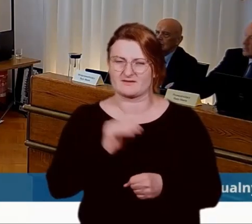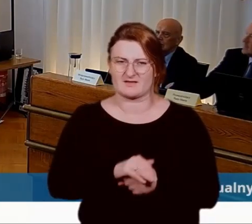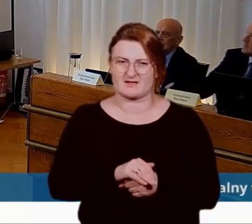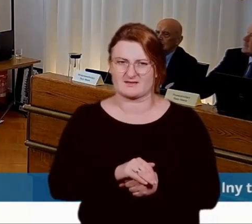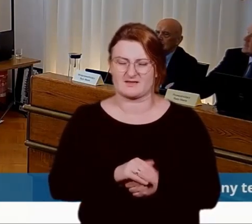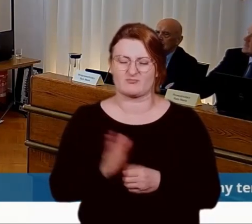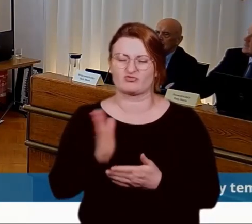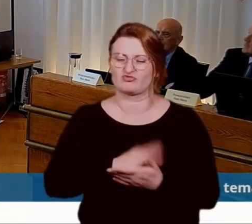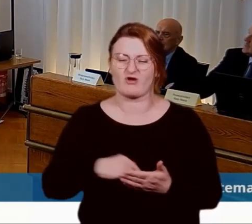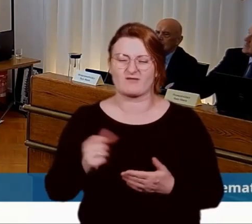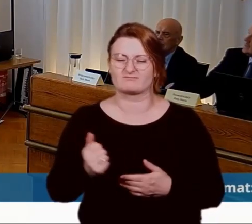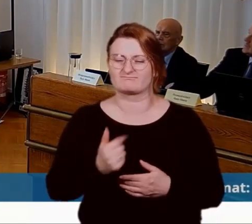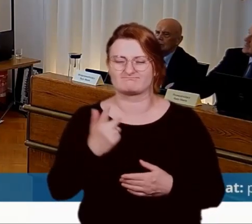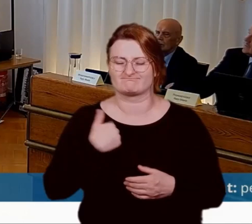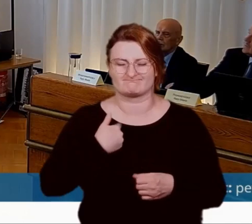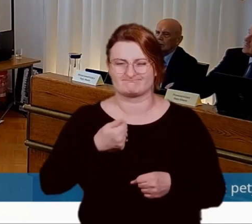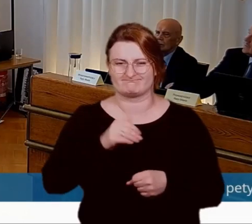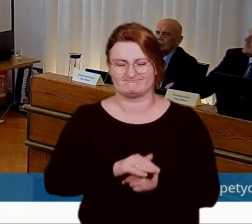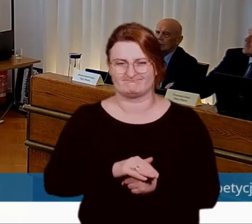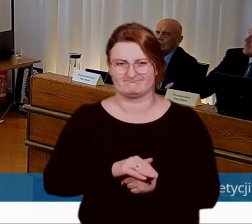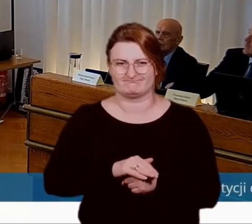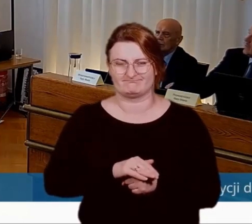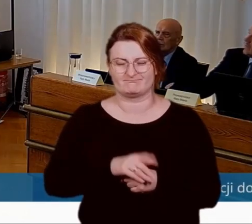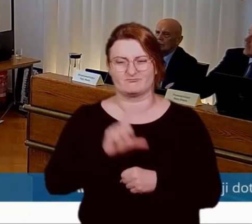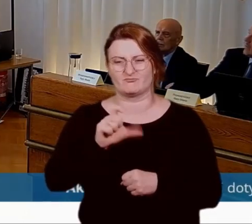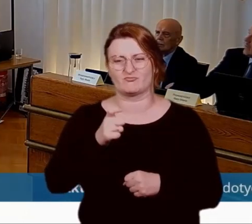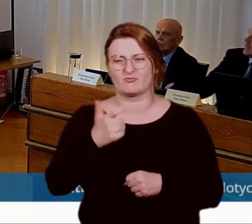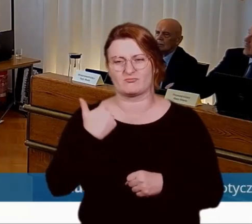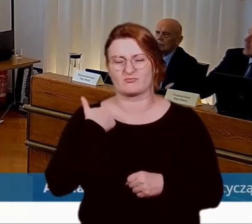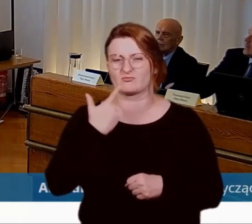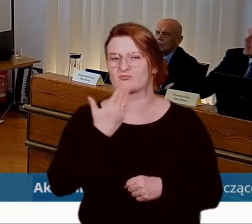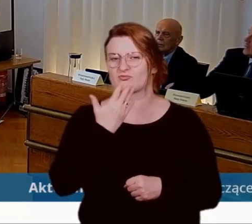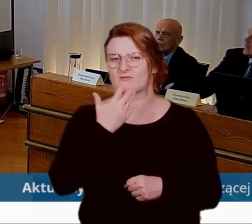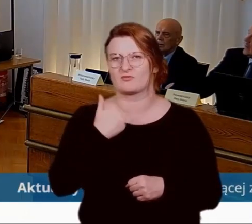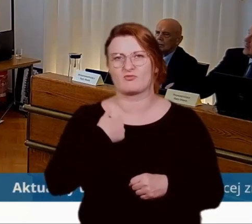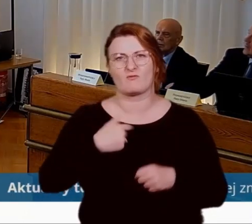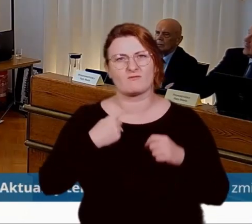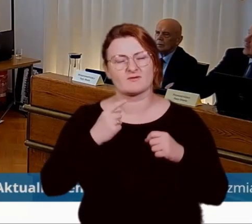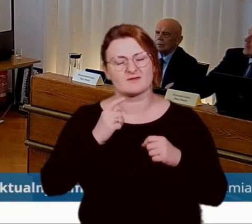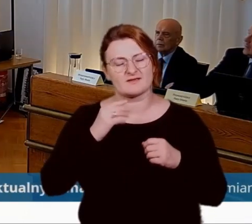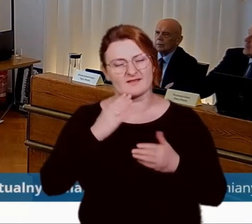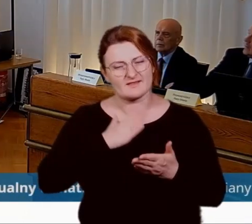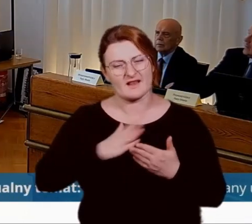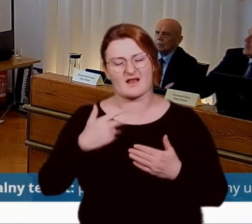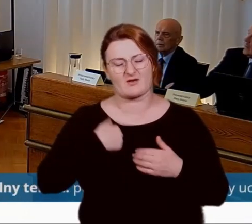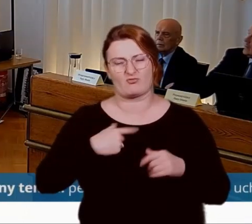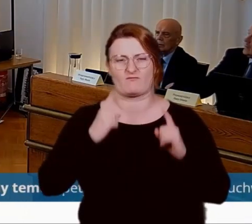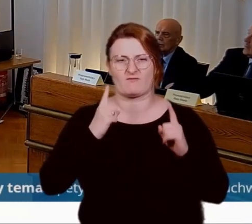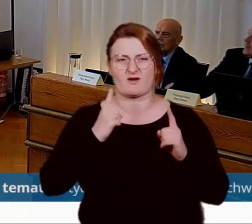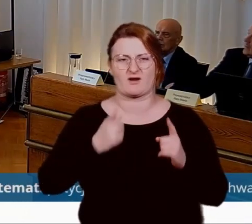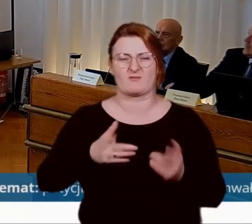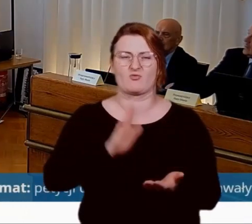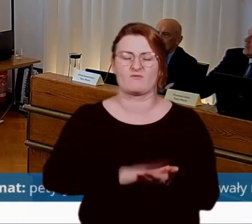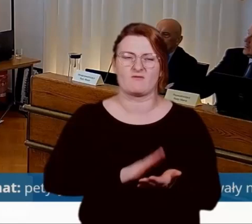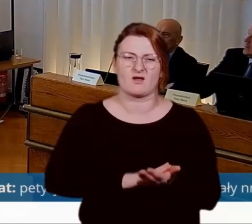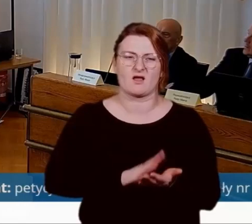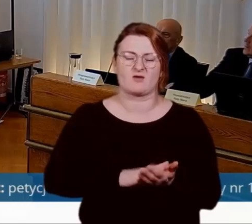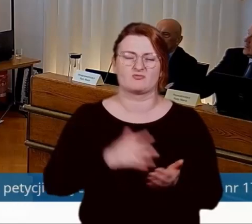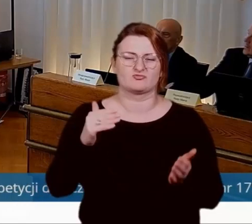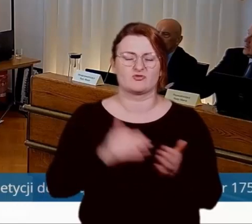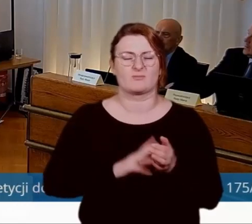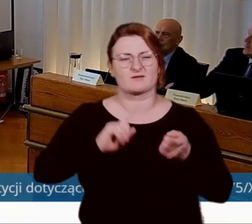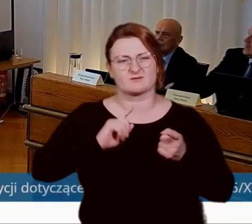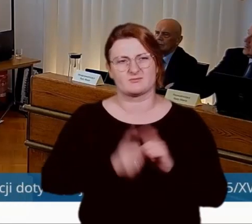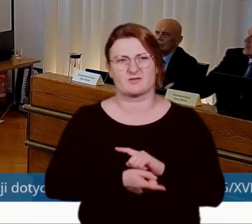argumentów mnie nie przekonała. I wciąż uważamy, że tę uchwałę należy